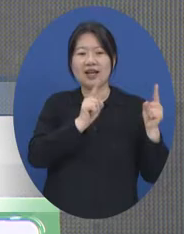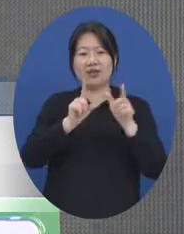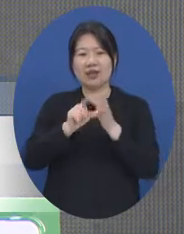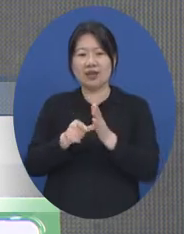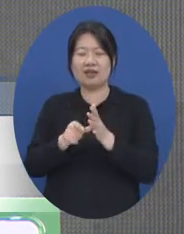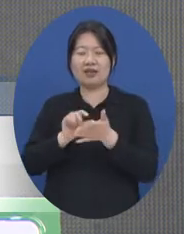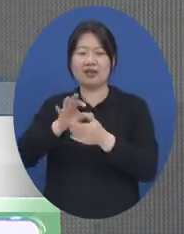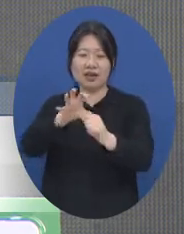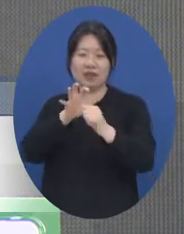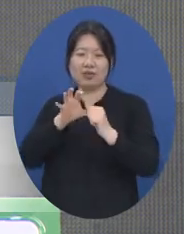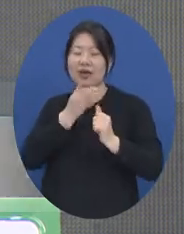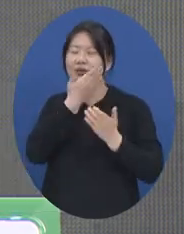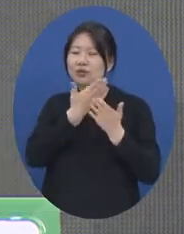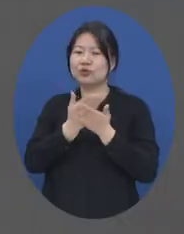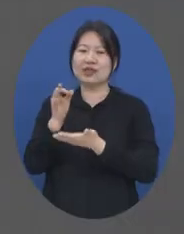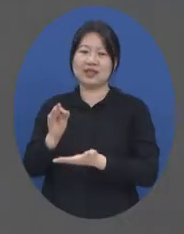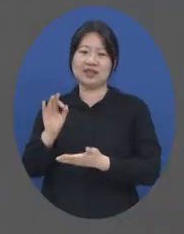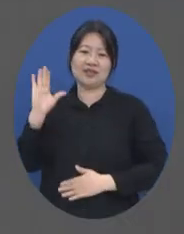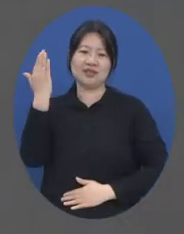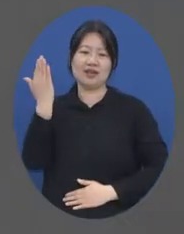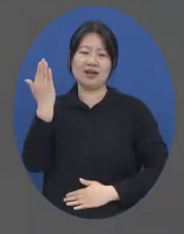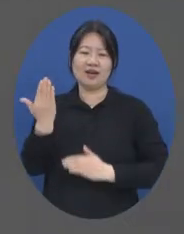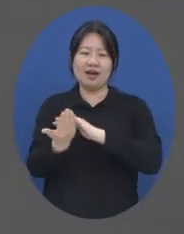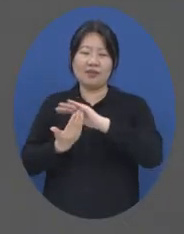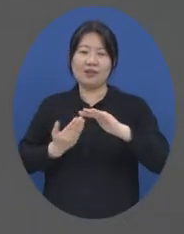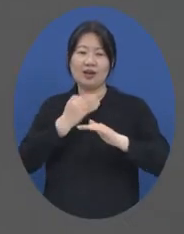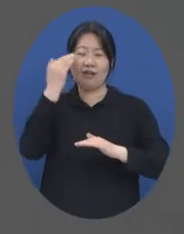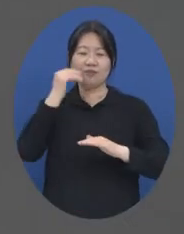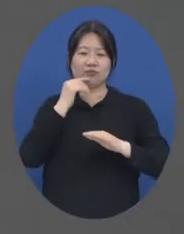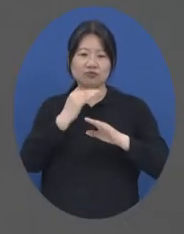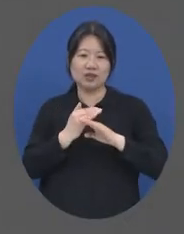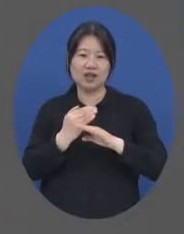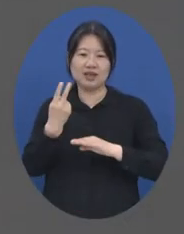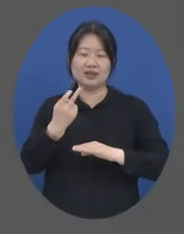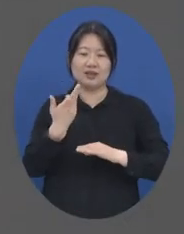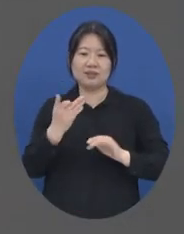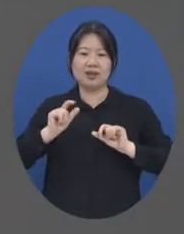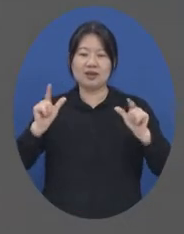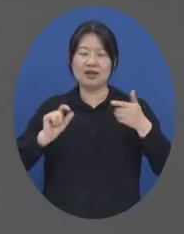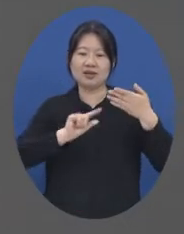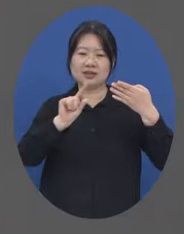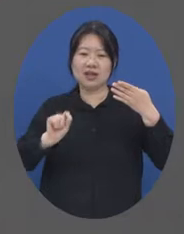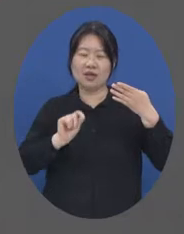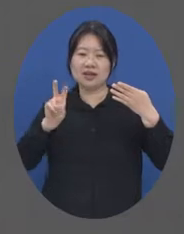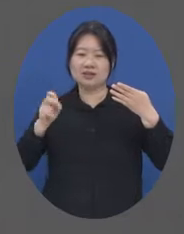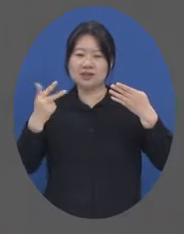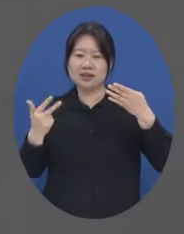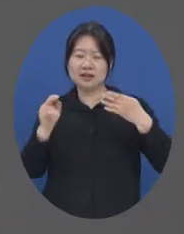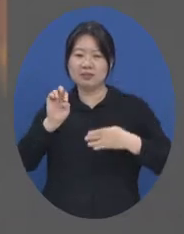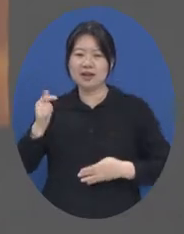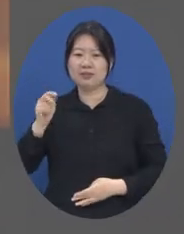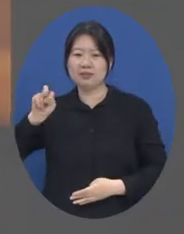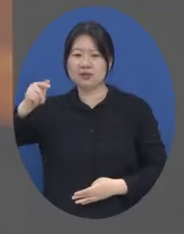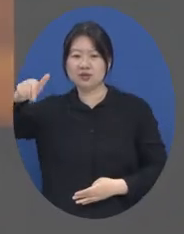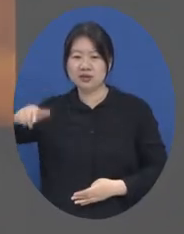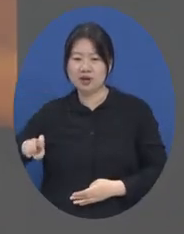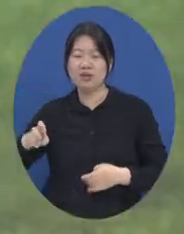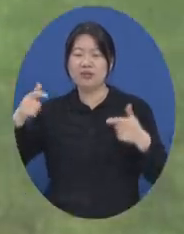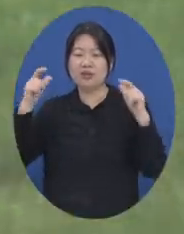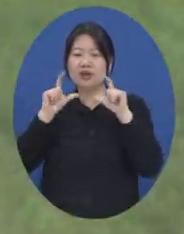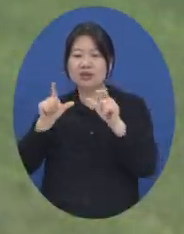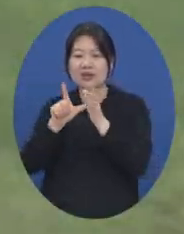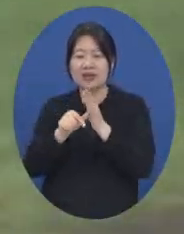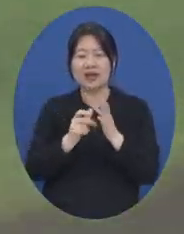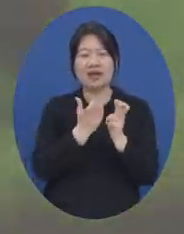활용될 소중한 자산이 될 것입니다. 앞서 남북은 2018년 4월 27일 판문점 선언에서